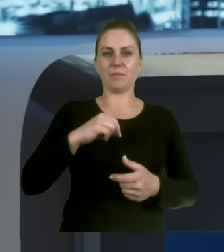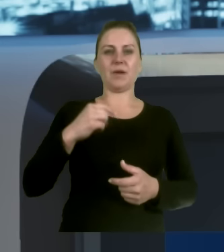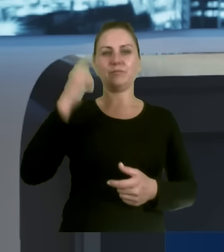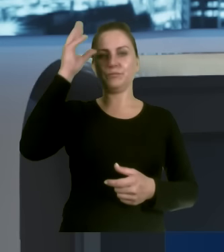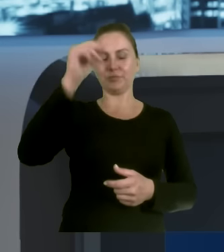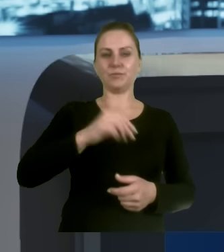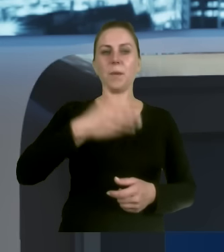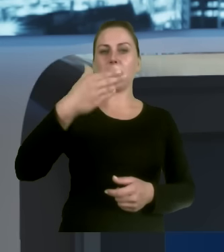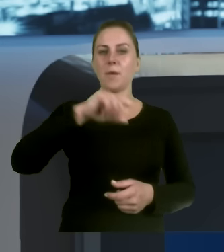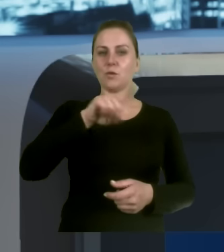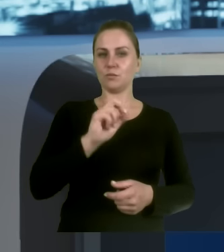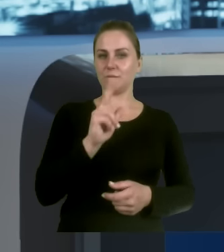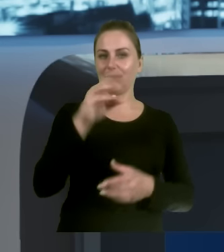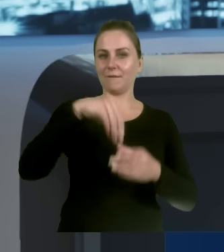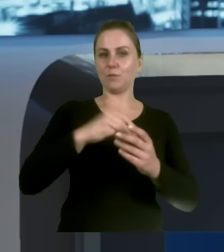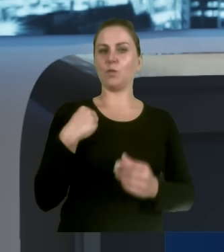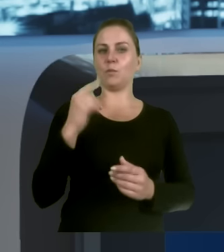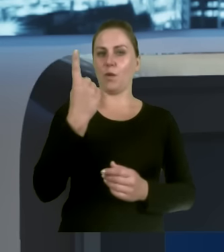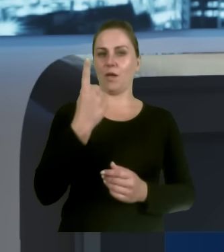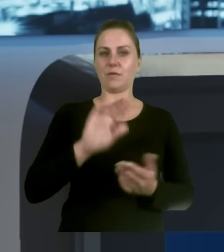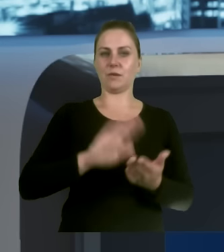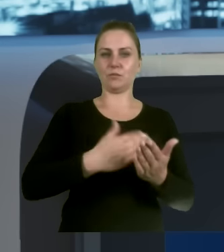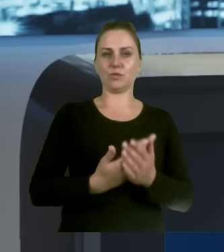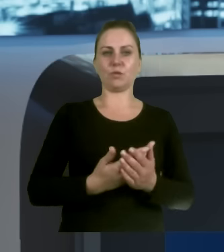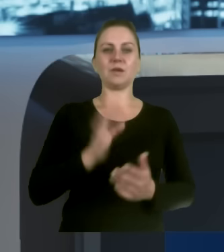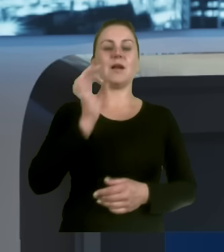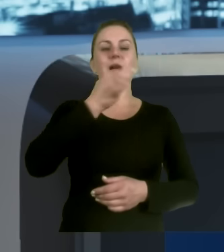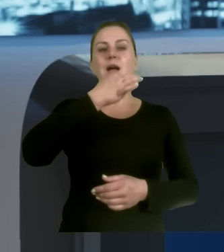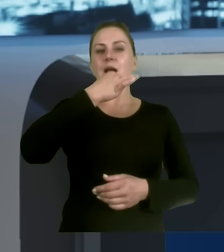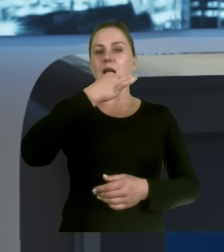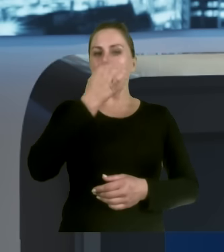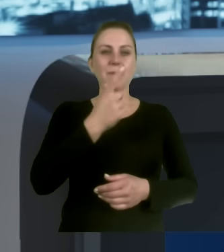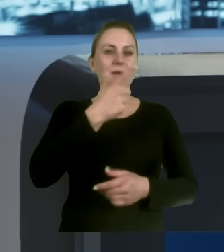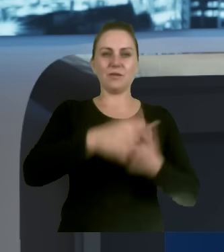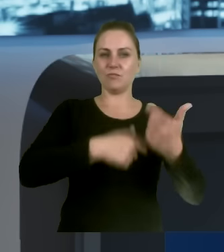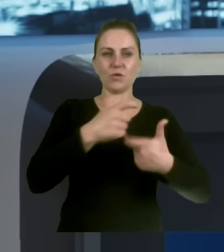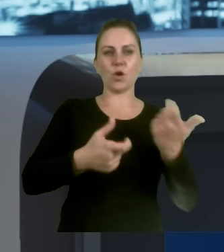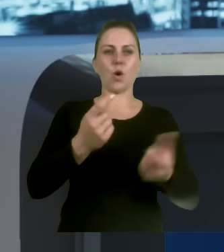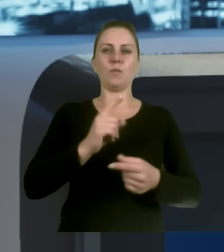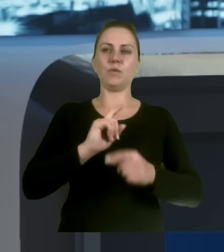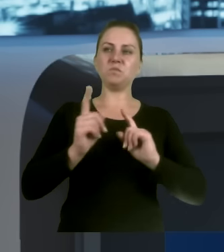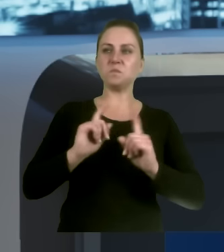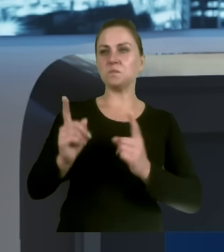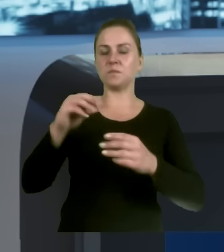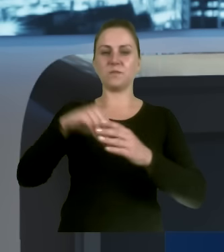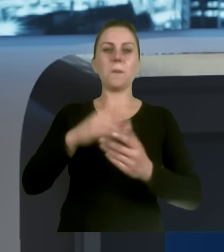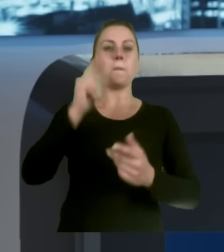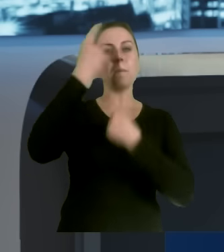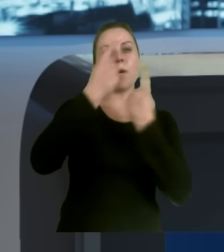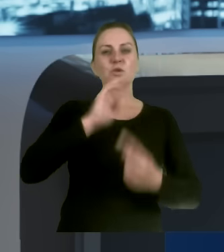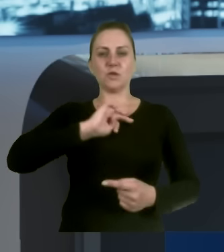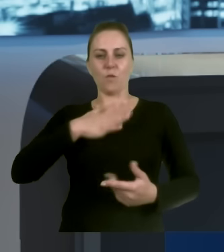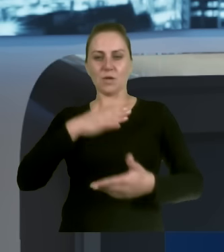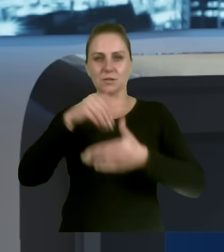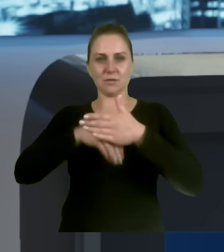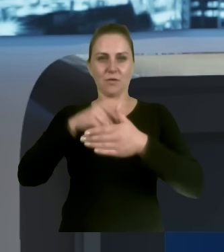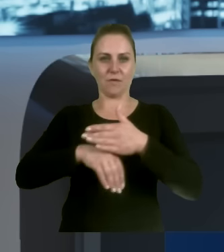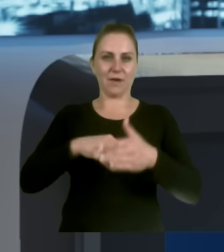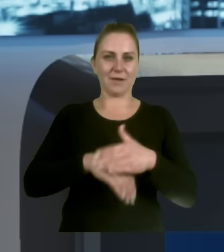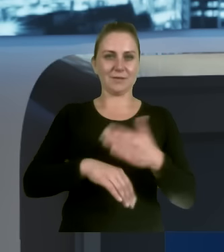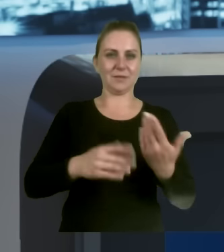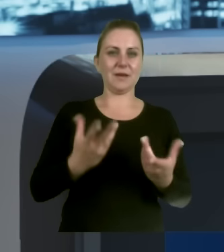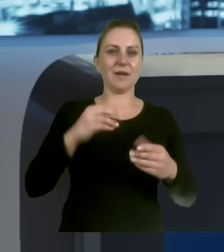był jeden z przykładów bodajże. Także lepiej niech się nie wychyla i niech pomyśli o swoim zachowaniu i o tym, z kim